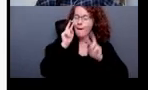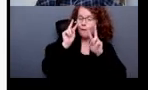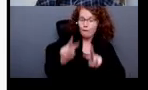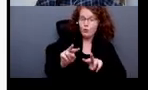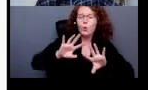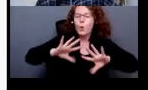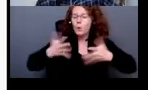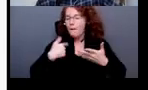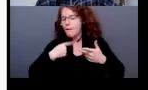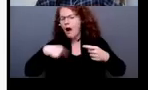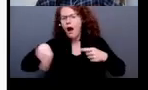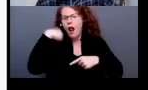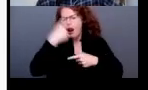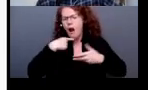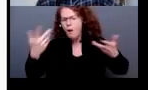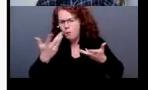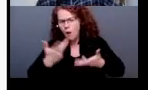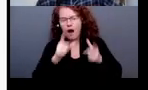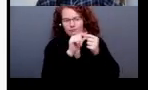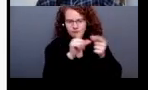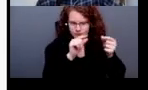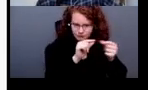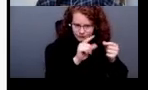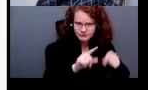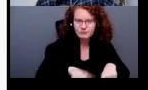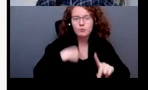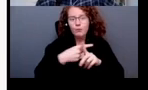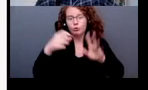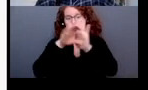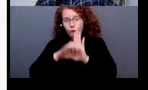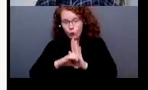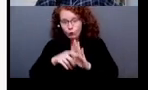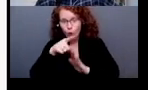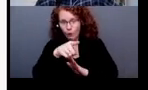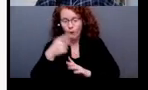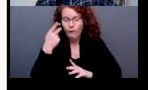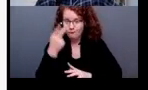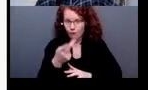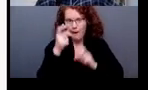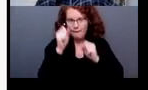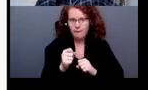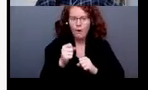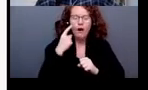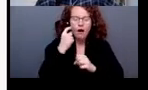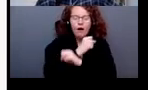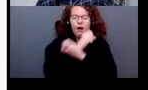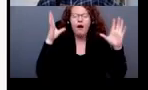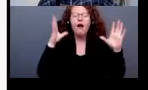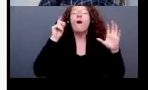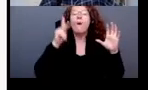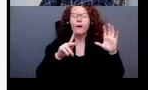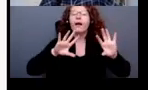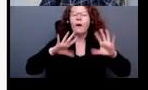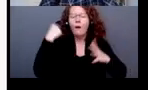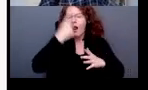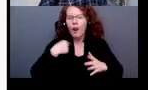Des photographies qui permettent de faire écho à cette description textuelle, hein, qui mettent l'accent sur des images ou